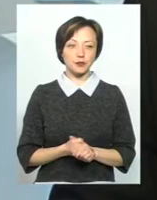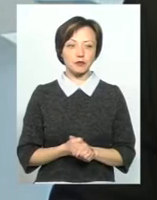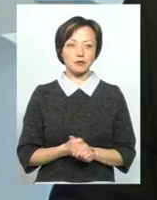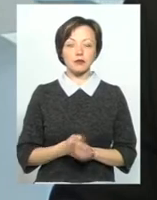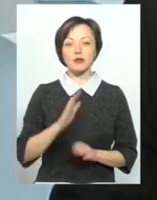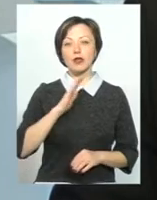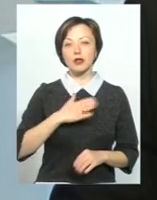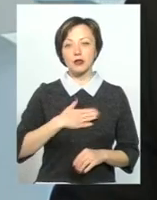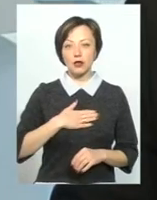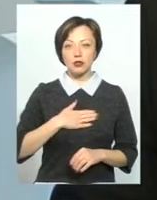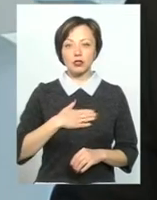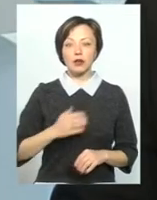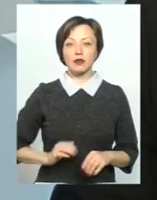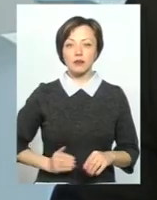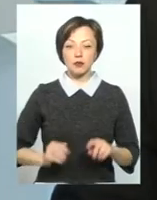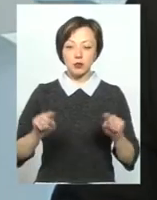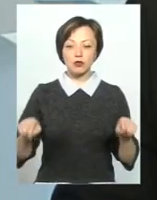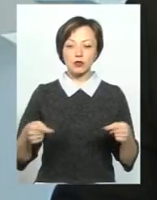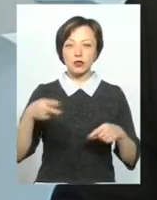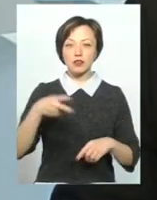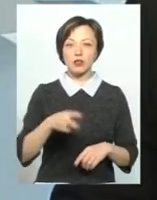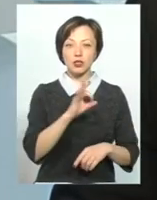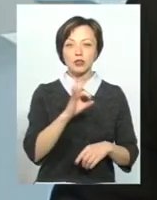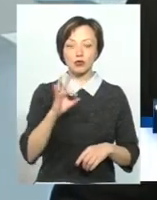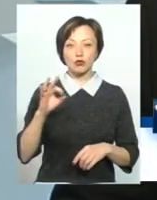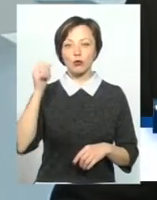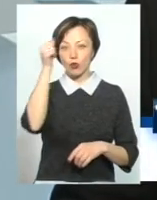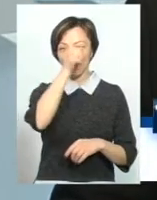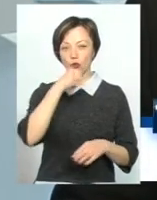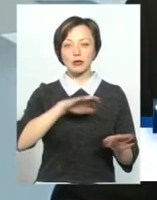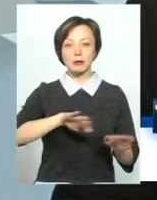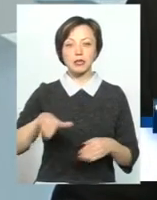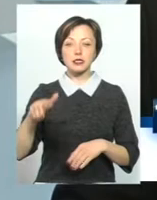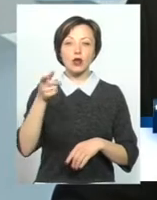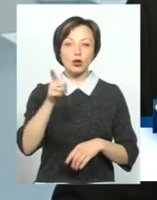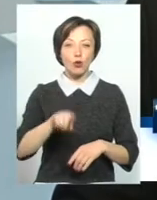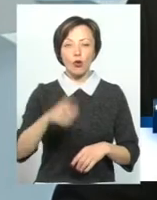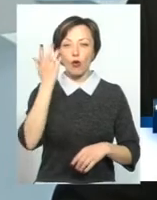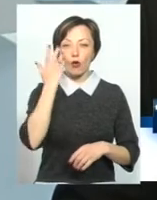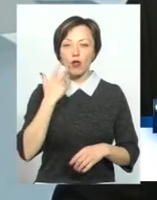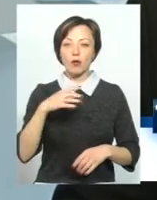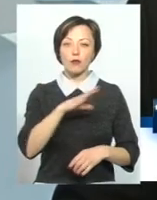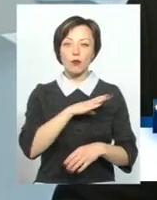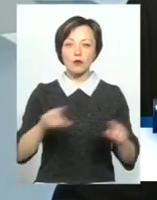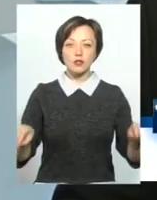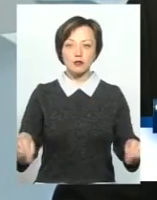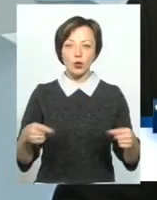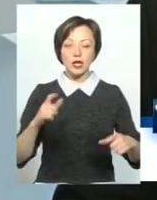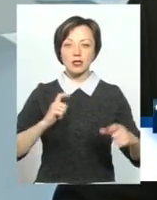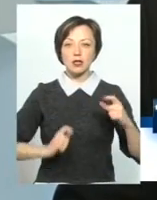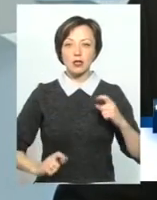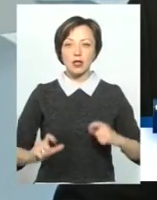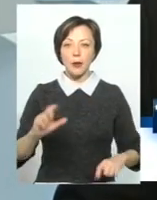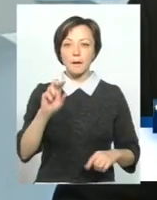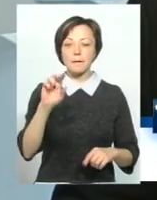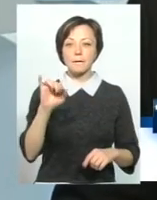Наша компанія створена в 2000 році. Після того, як був створений Інститут